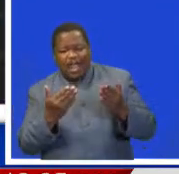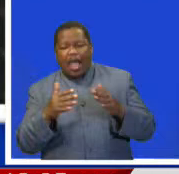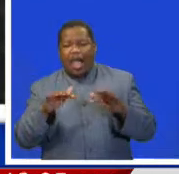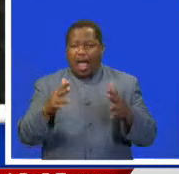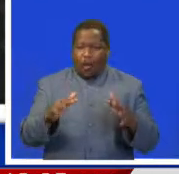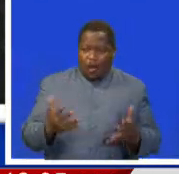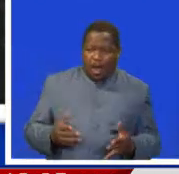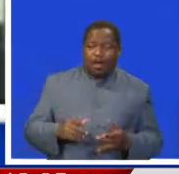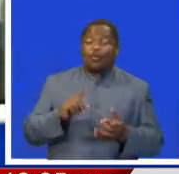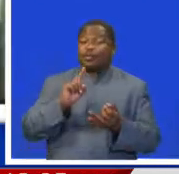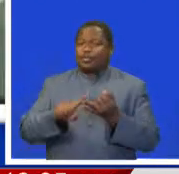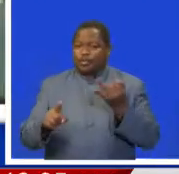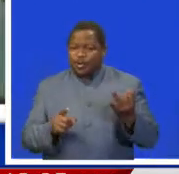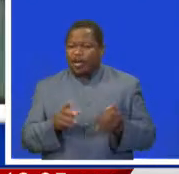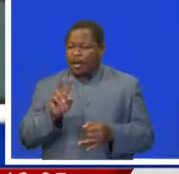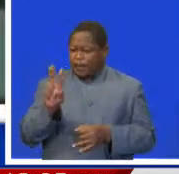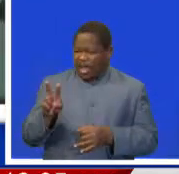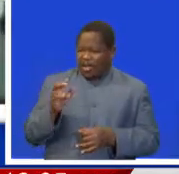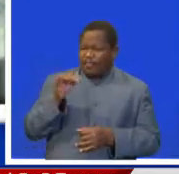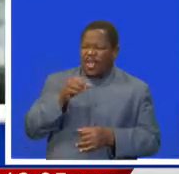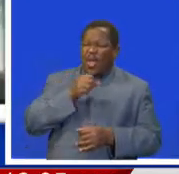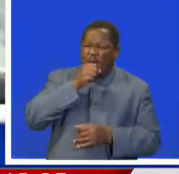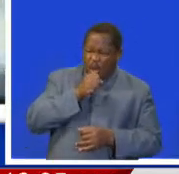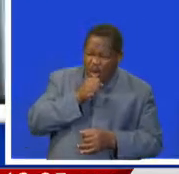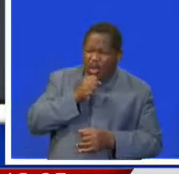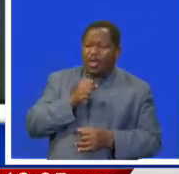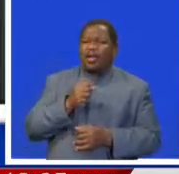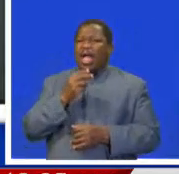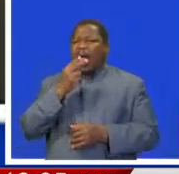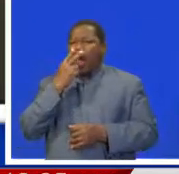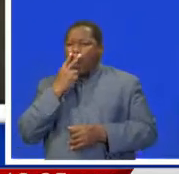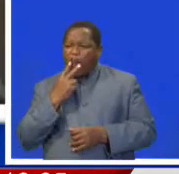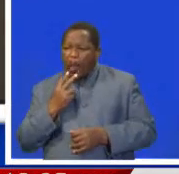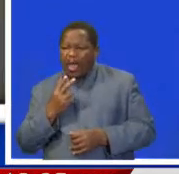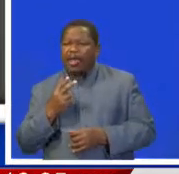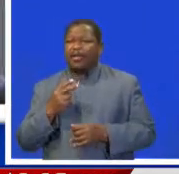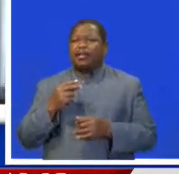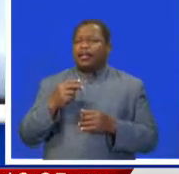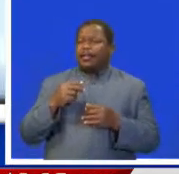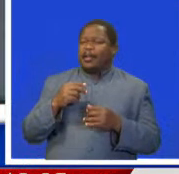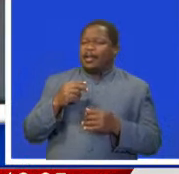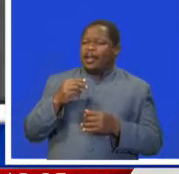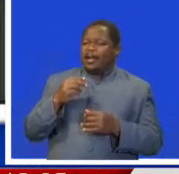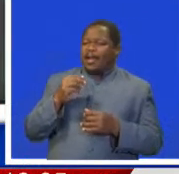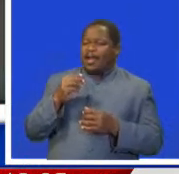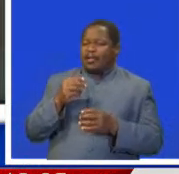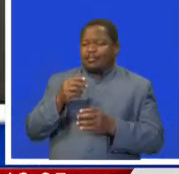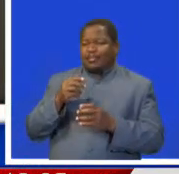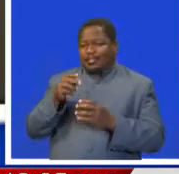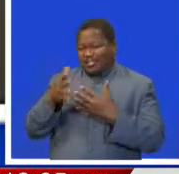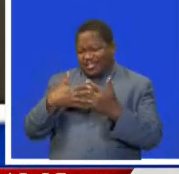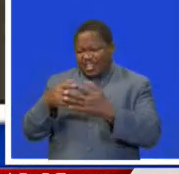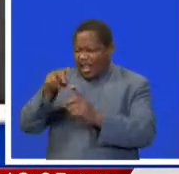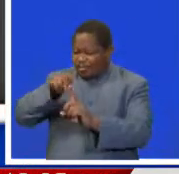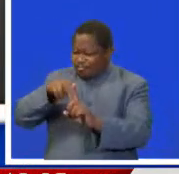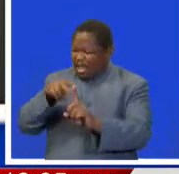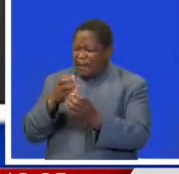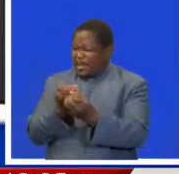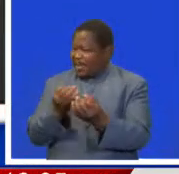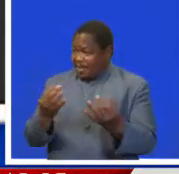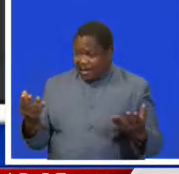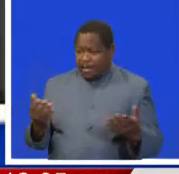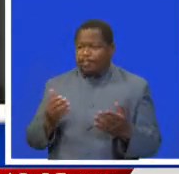fever. So si check that checklist, just check it before simvumele angene.